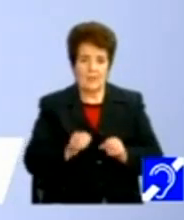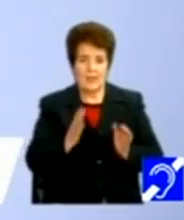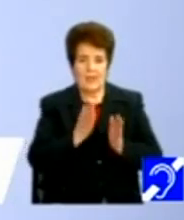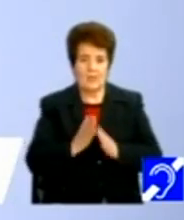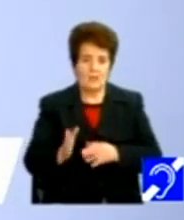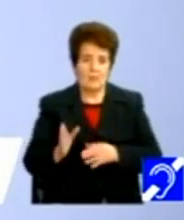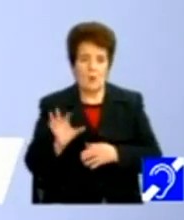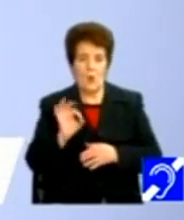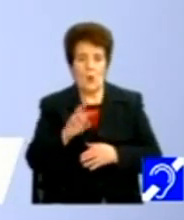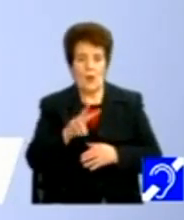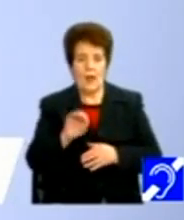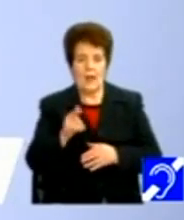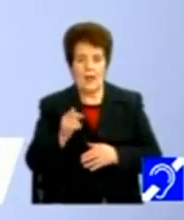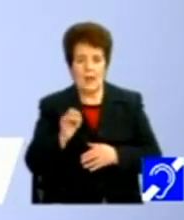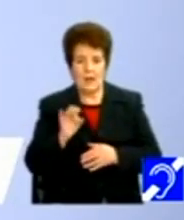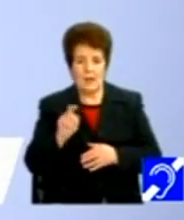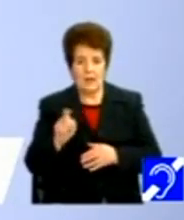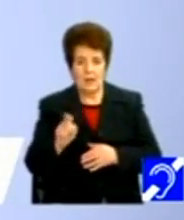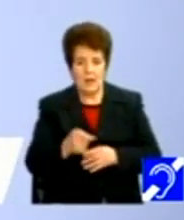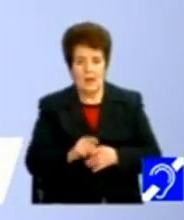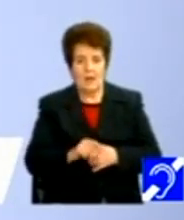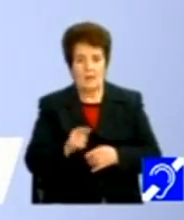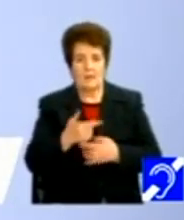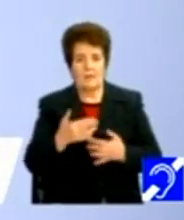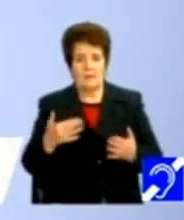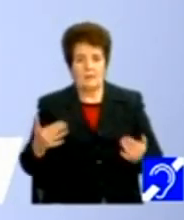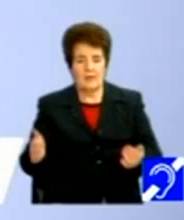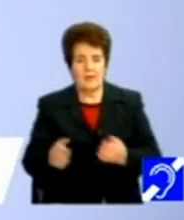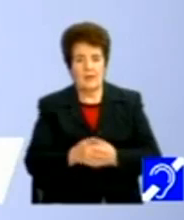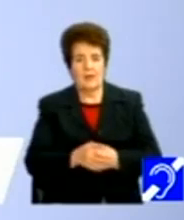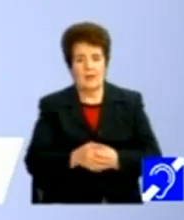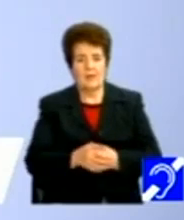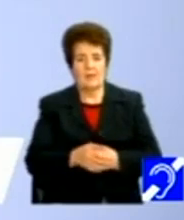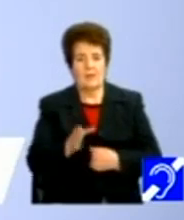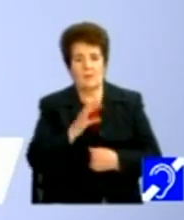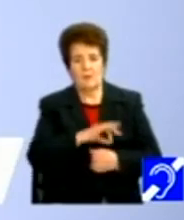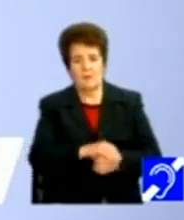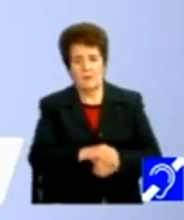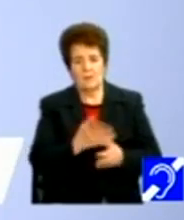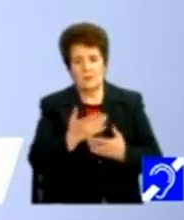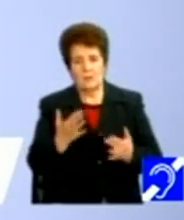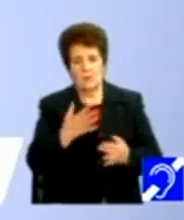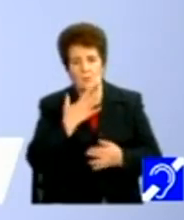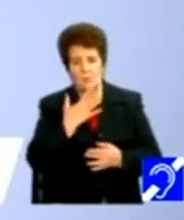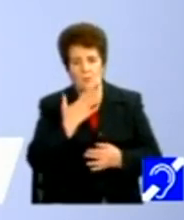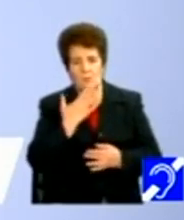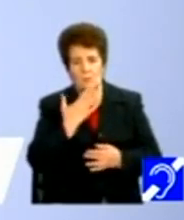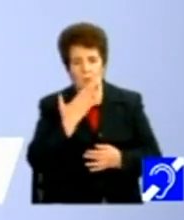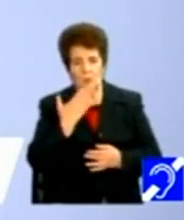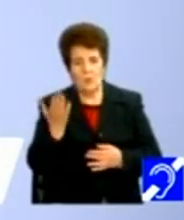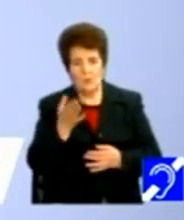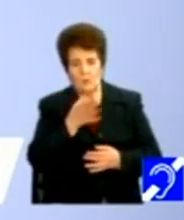regimurile oligarhice care au folosit în diferite ipostaze unionismul discreditându-l. Și nu în ultimul rând să nu uităm de